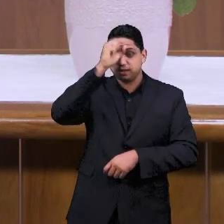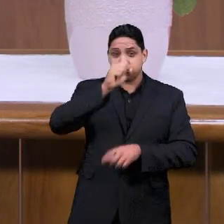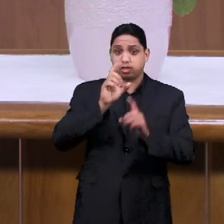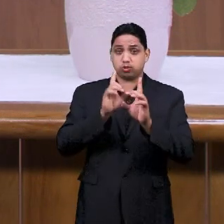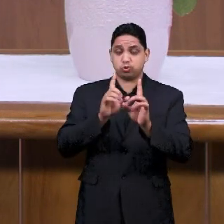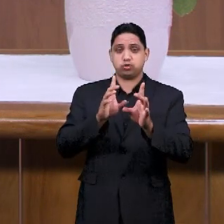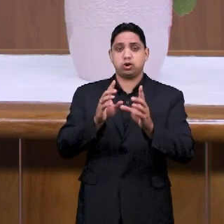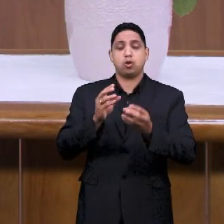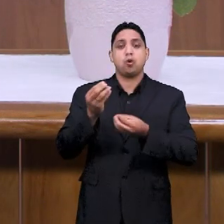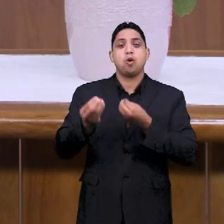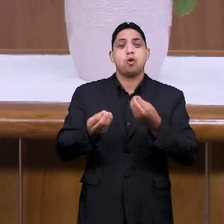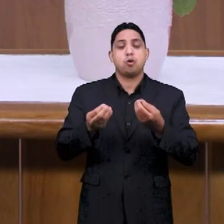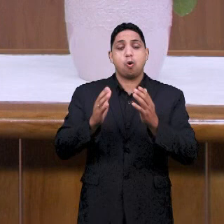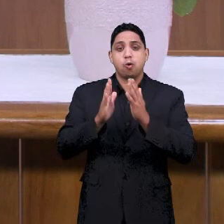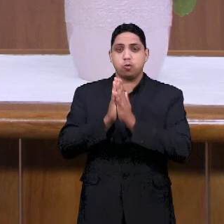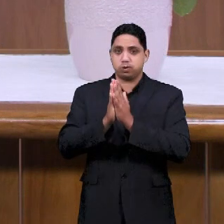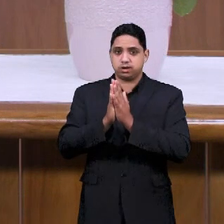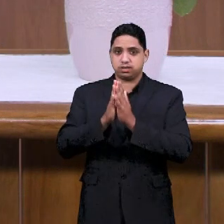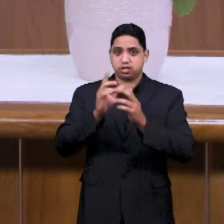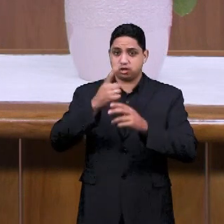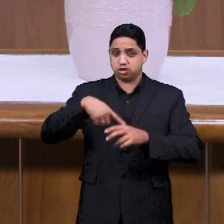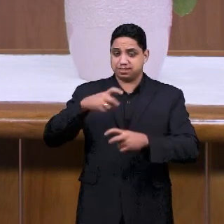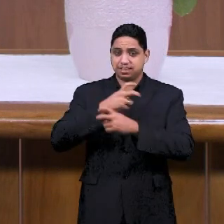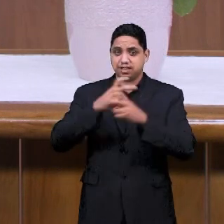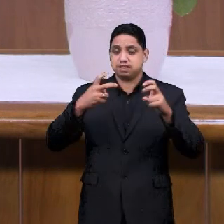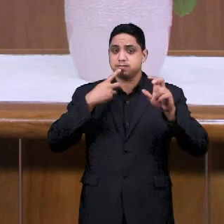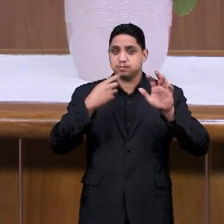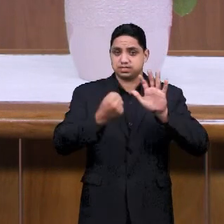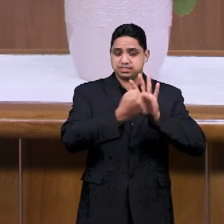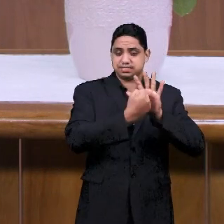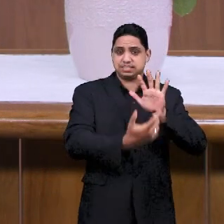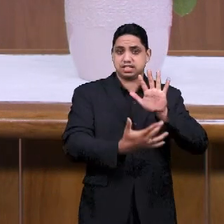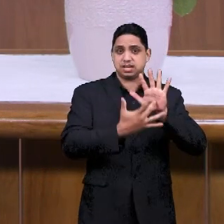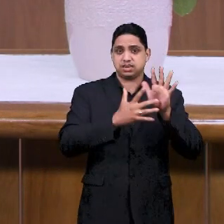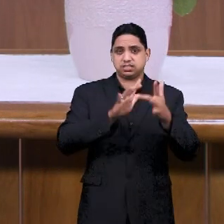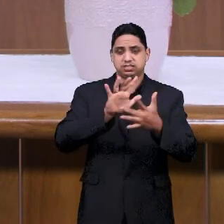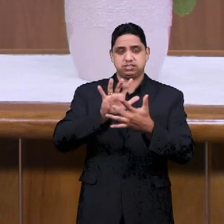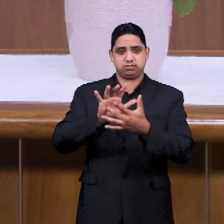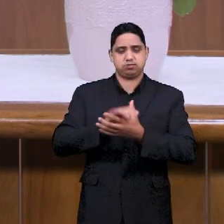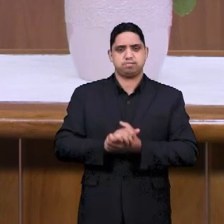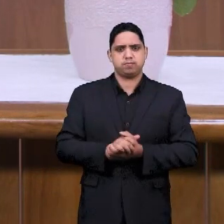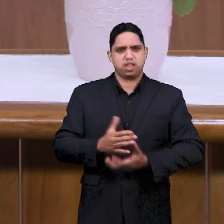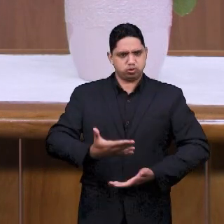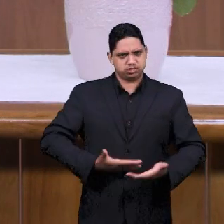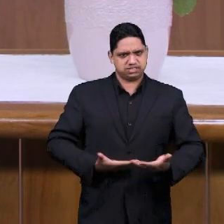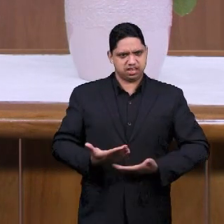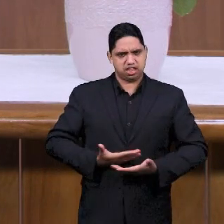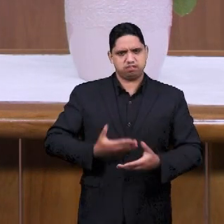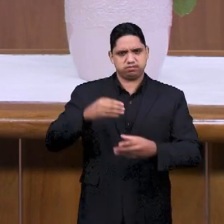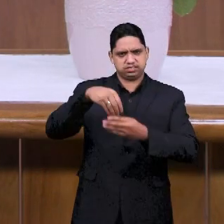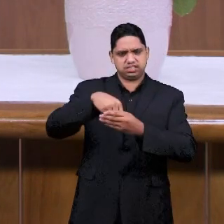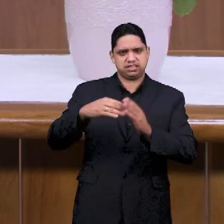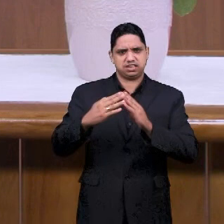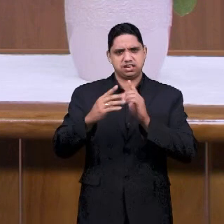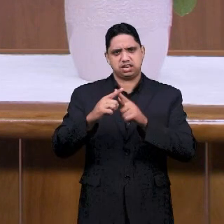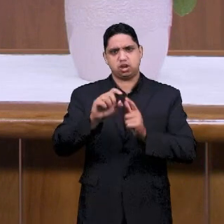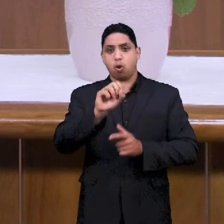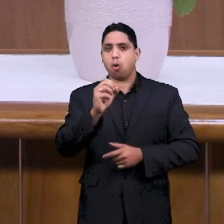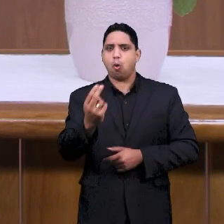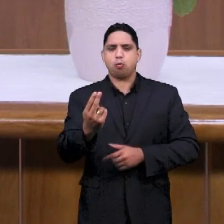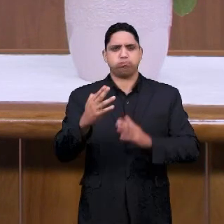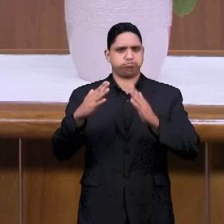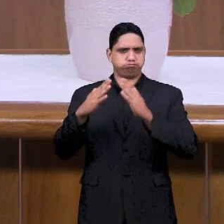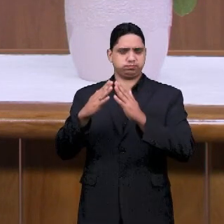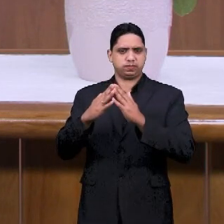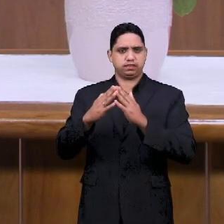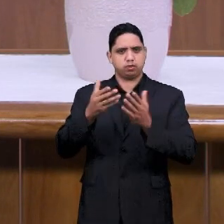doctrine par la prière. Nous allons prier par le sang de Jésus. À nos frères qui sont dans les églises ou même qui sont à la